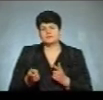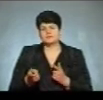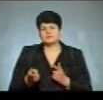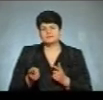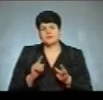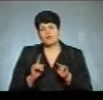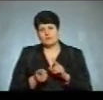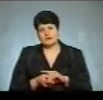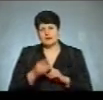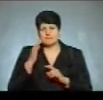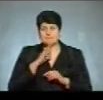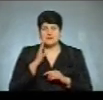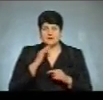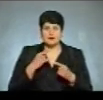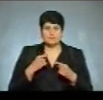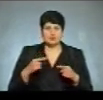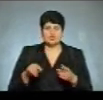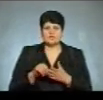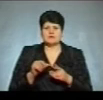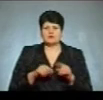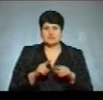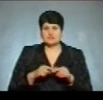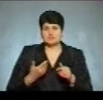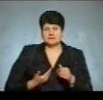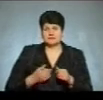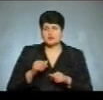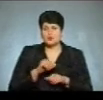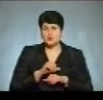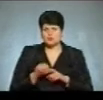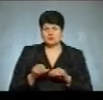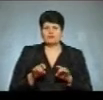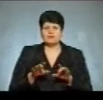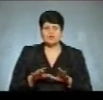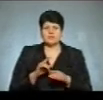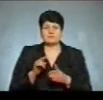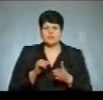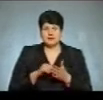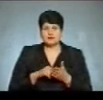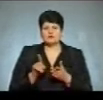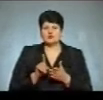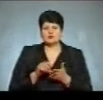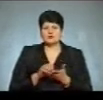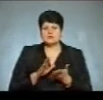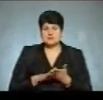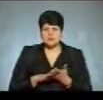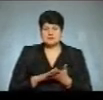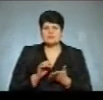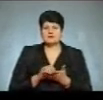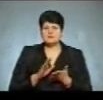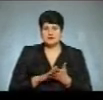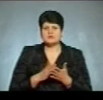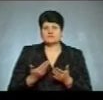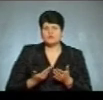діти чи навпаки батьки, ну будь-які члени родини проживають за кордоном, то вирішити питання щодо реєстрації. Тим більше, що реєстрація в